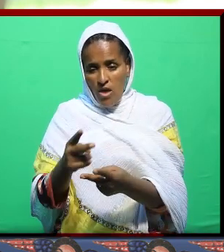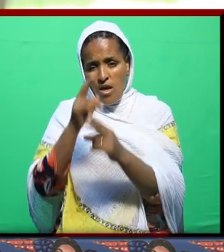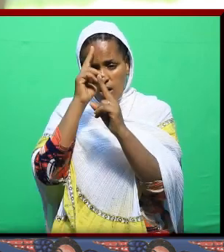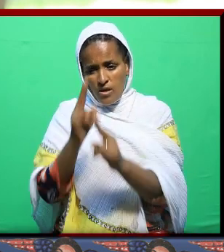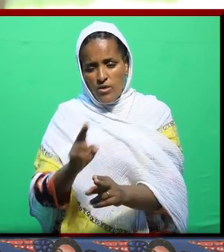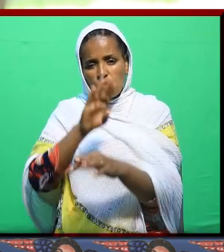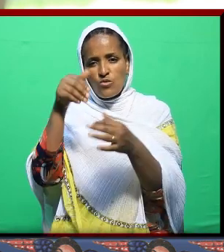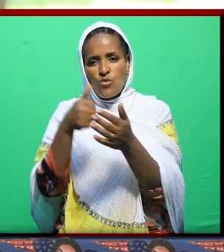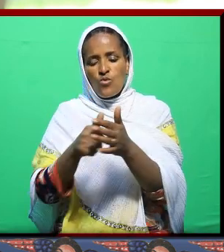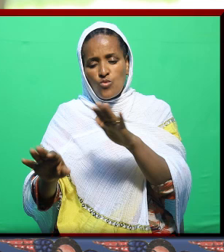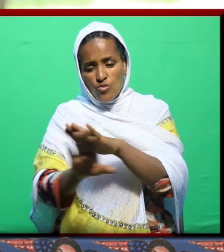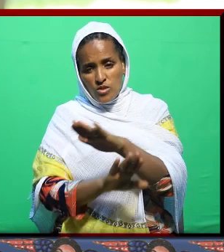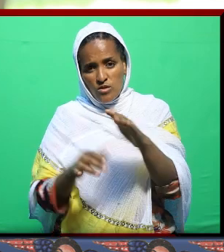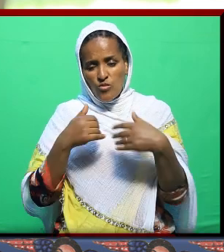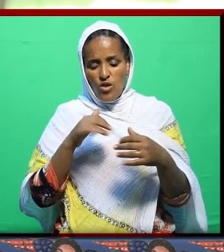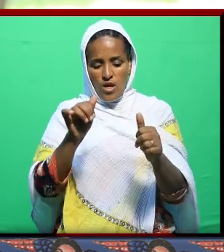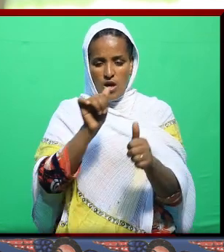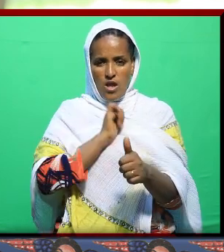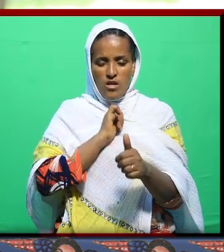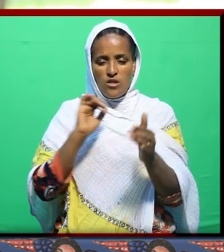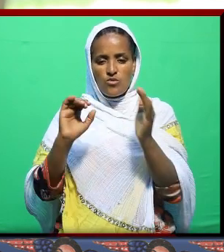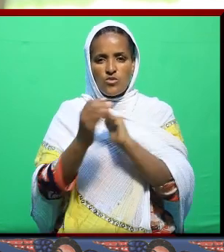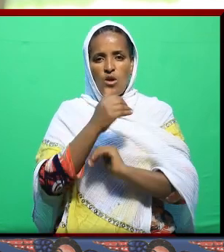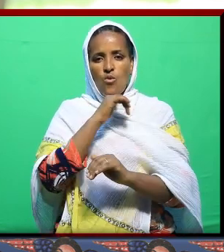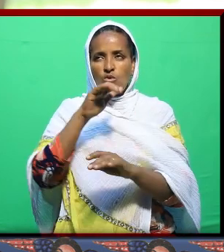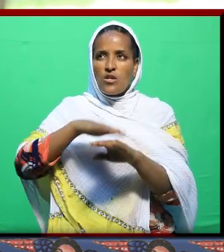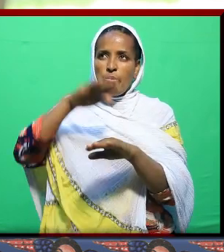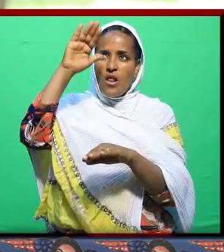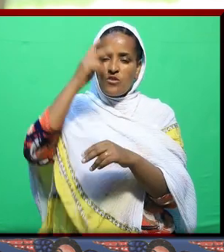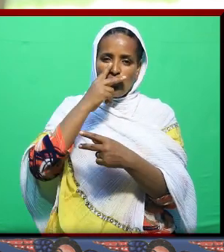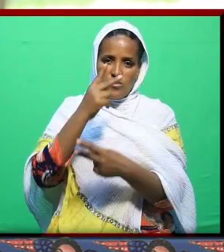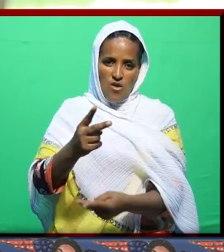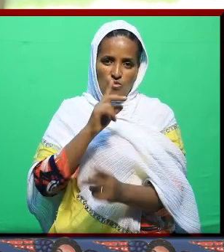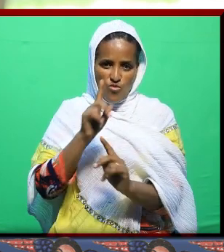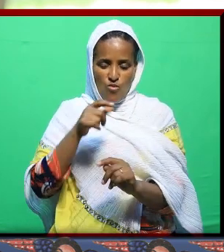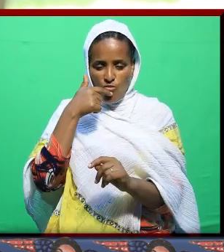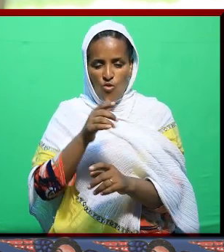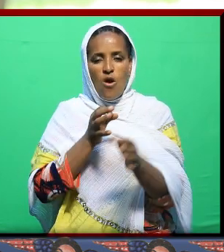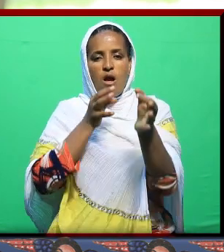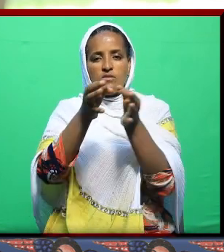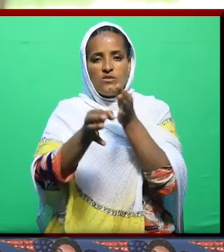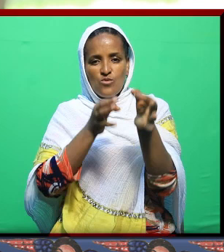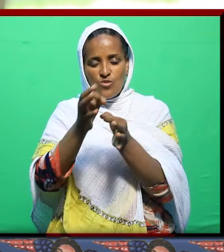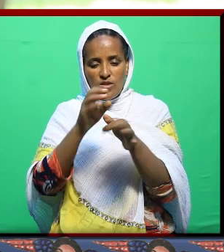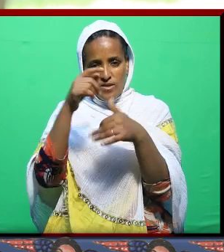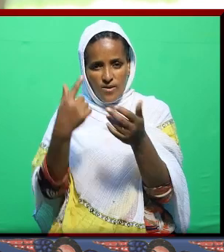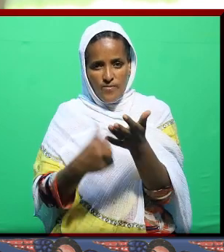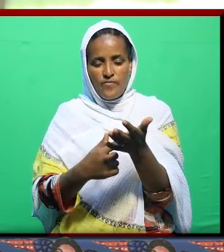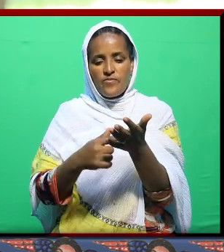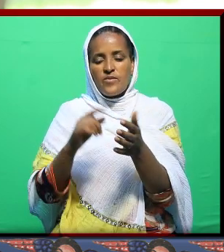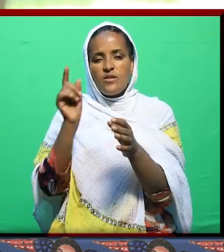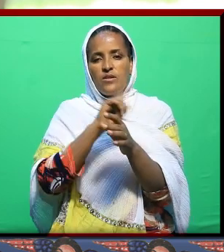ቅዱሳንም አየህ ክብራቸውን ከሁሉ በታች ነኝ የሚሉት የራሳቸውን ሳይሆን የበላያቸውን እያዩ ነው ብሎ